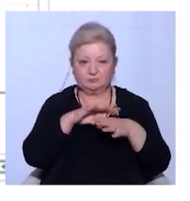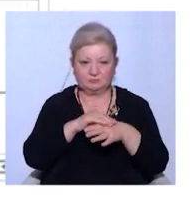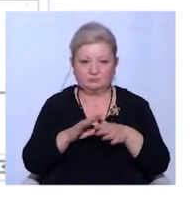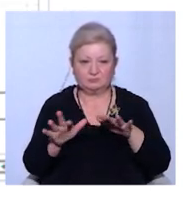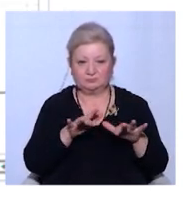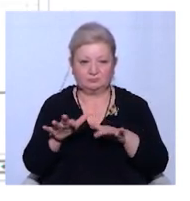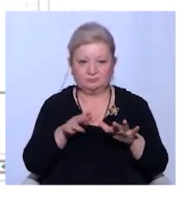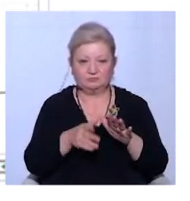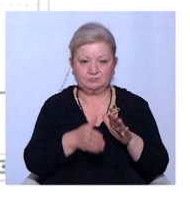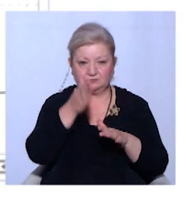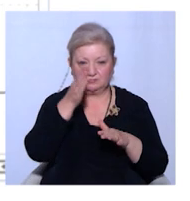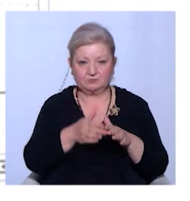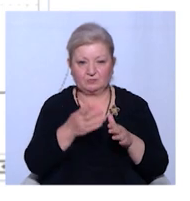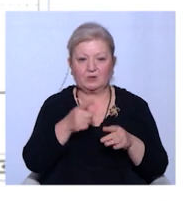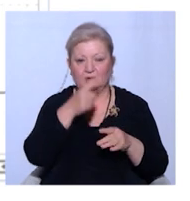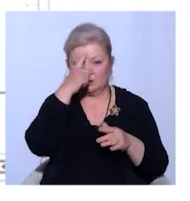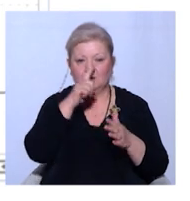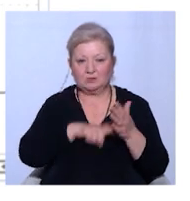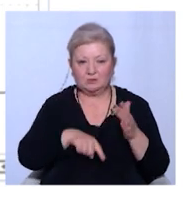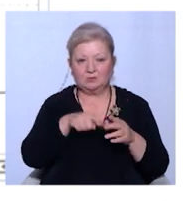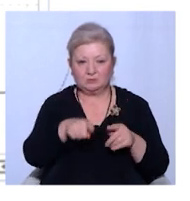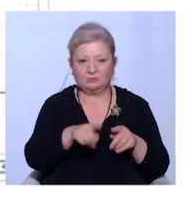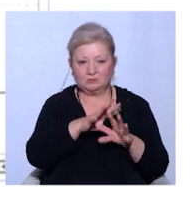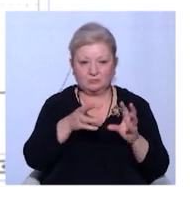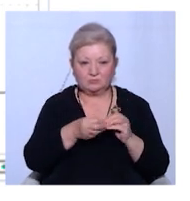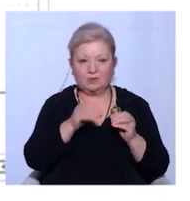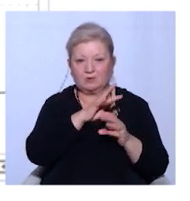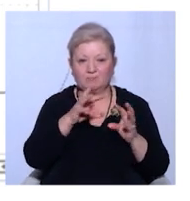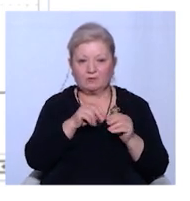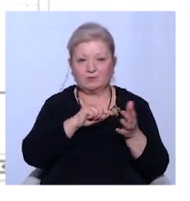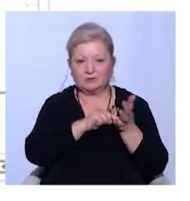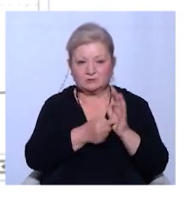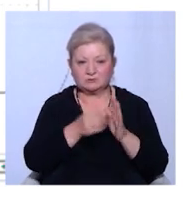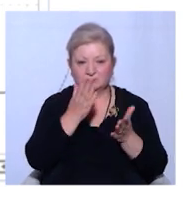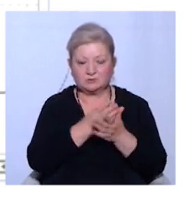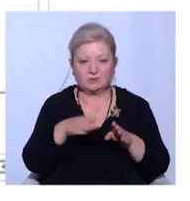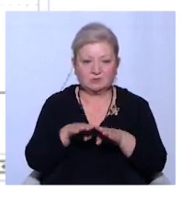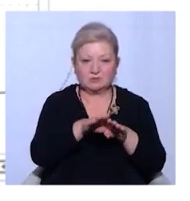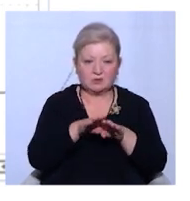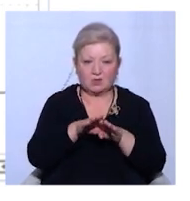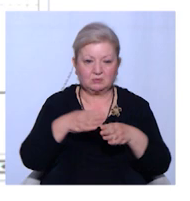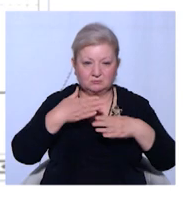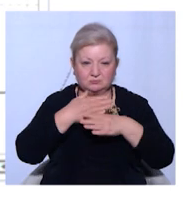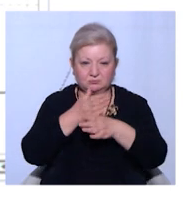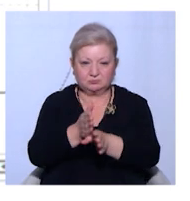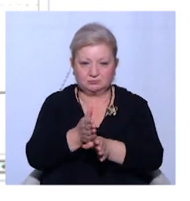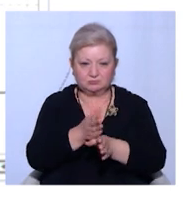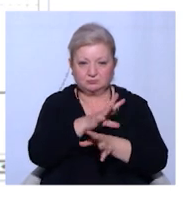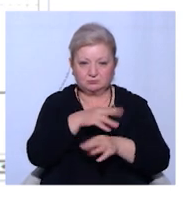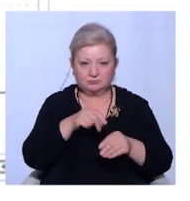დავწმუნდებით, რომ ყველა წერტილი თანაბრად გადანაწილდა ქვევით, ანუ ჰორიზონტალურ